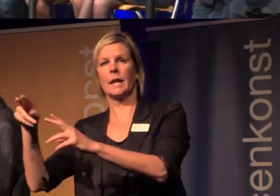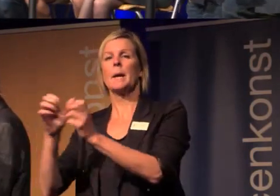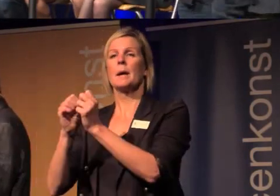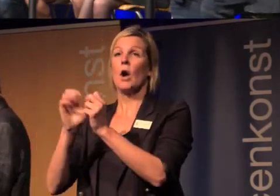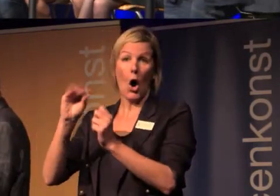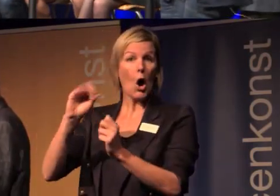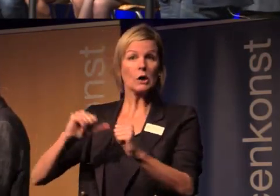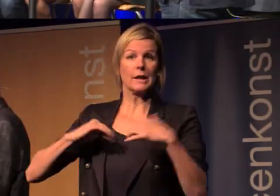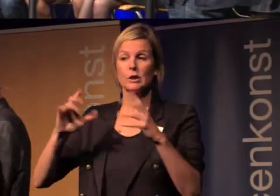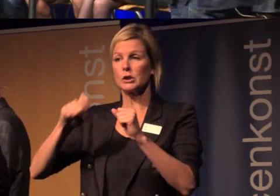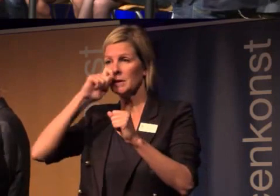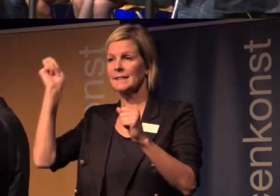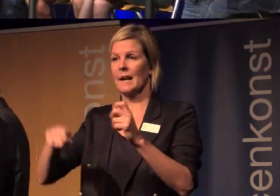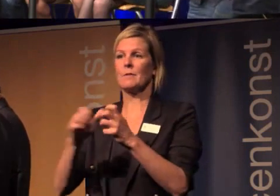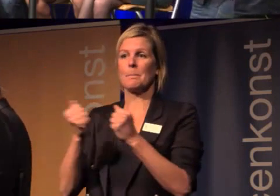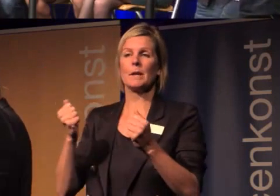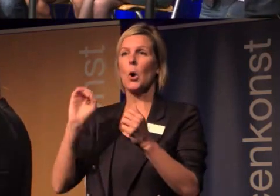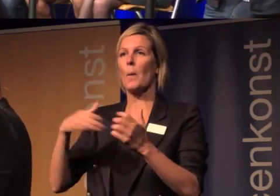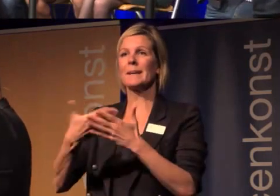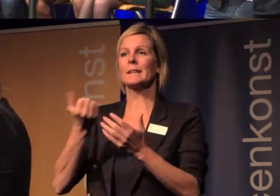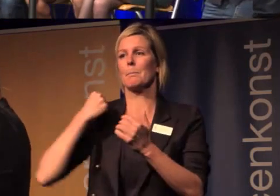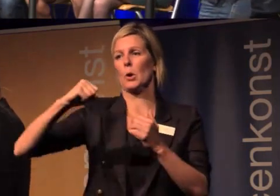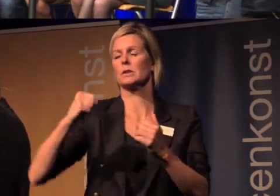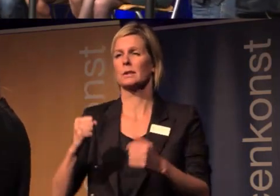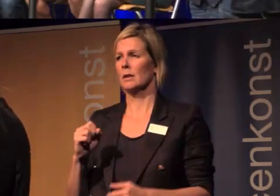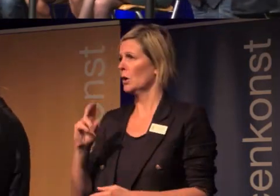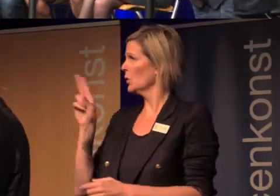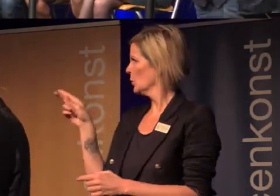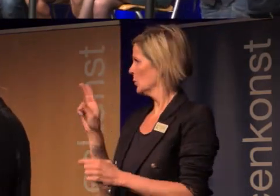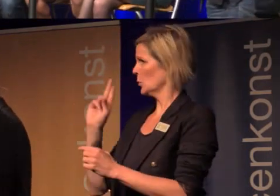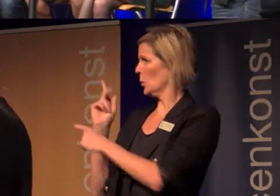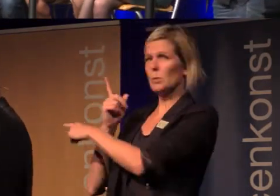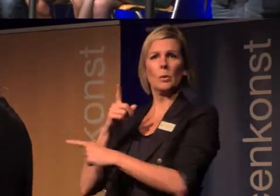brottsligt. Det var längre än jag eller nej. Ja, jag vet. Men det, undantag.